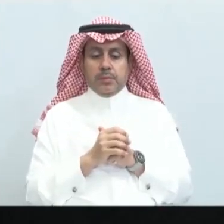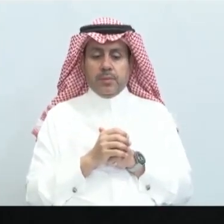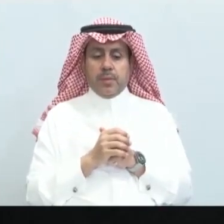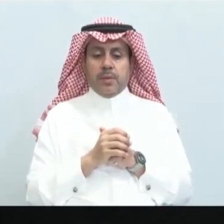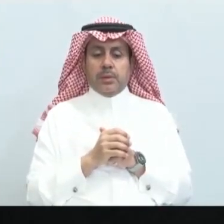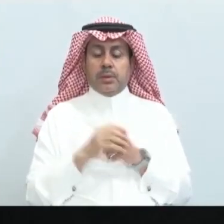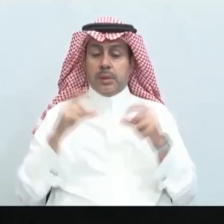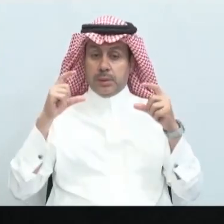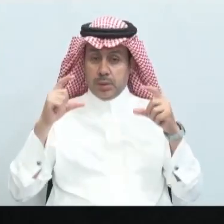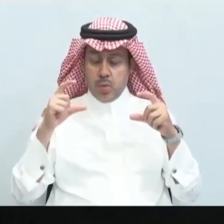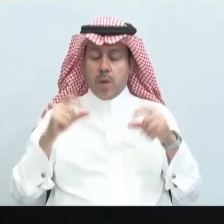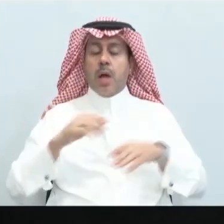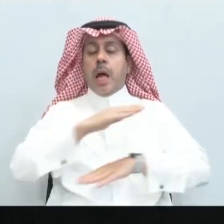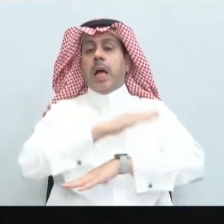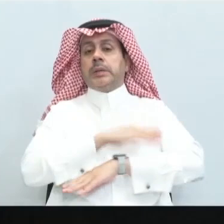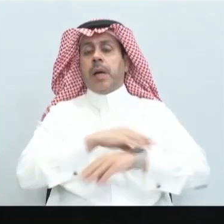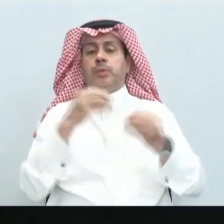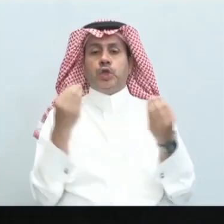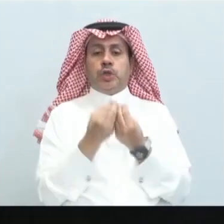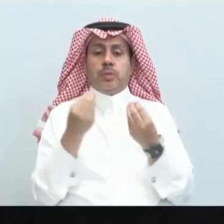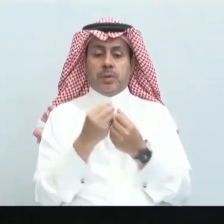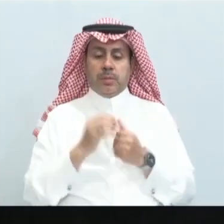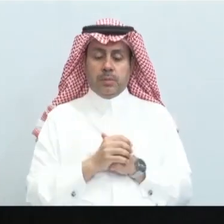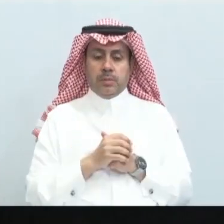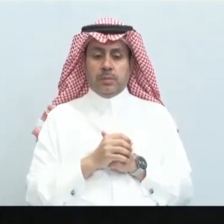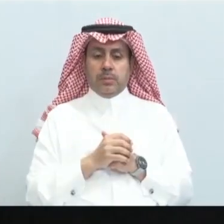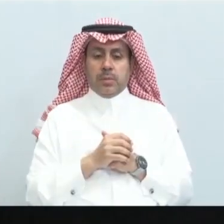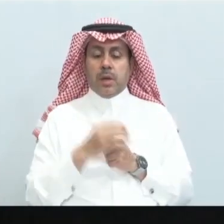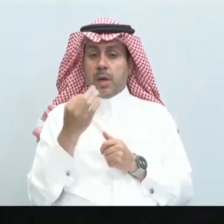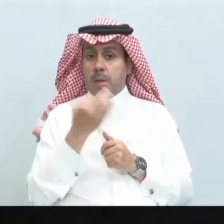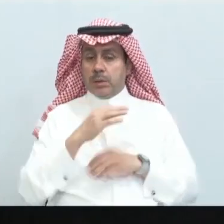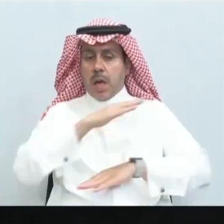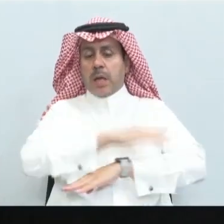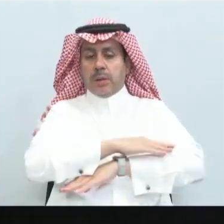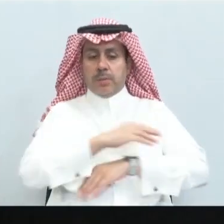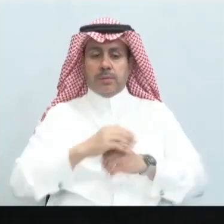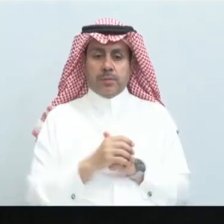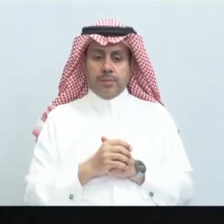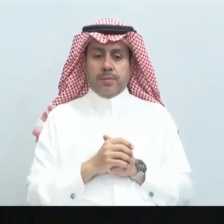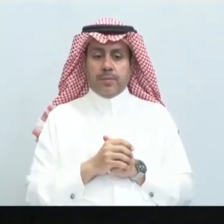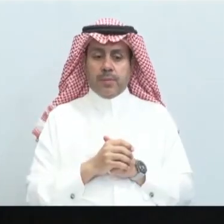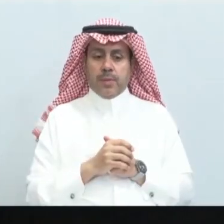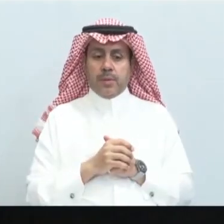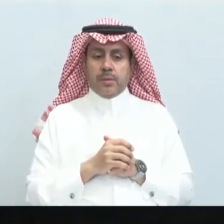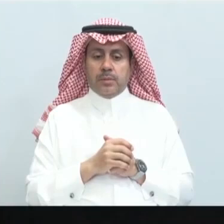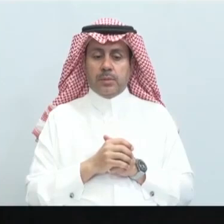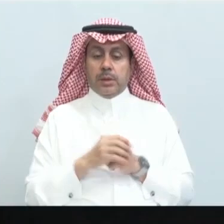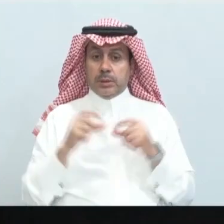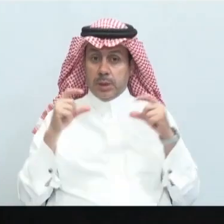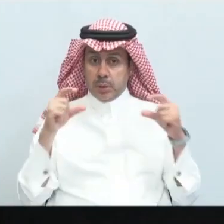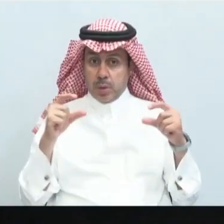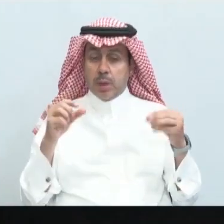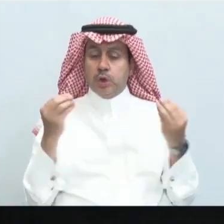تدل على الجمع اذا اداب جمع كلمه اداب هي من تدل